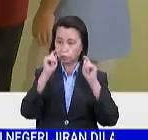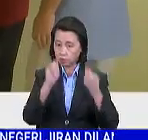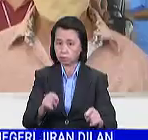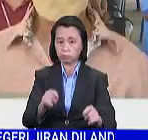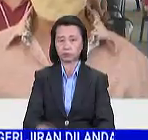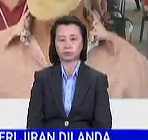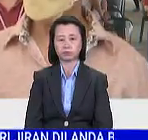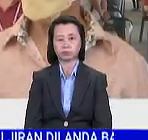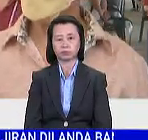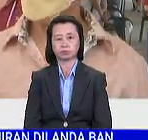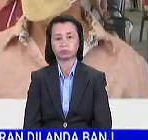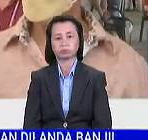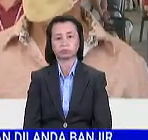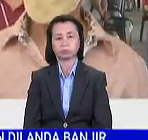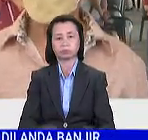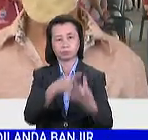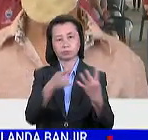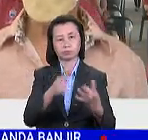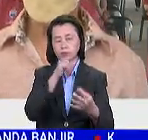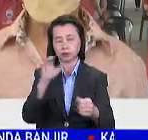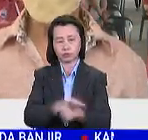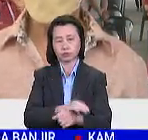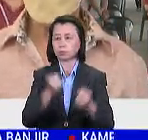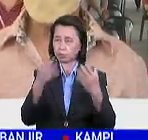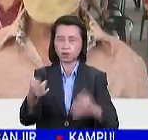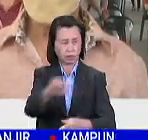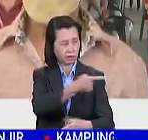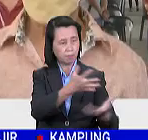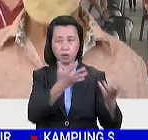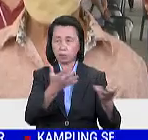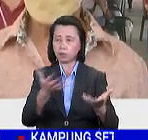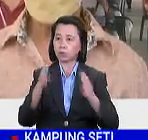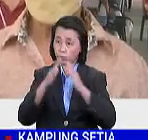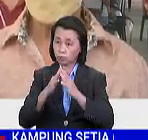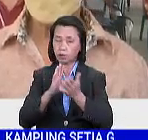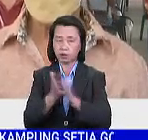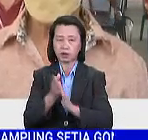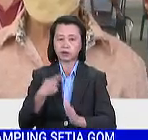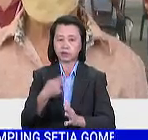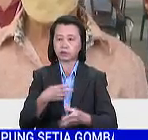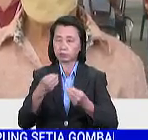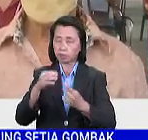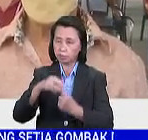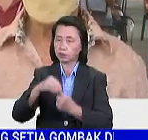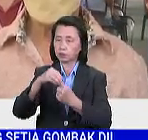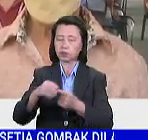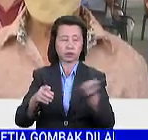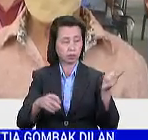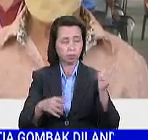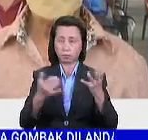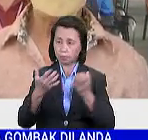tersebut kotanya tidak mencukupi Lebih ramai yang memerlukan lagi jadi kita berikan keutamaan yang lebih